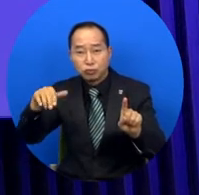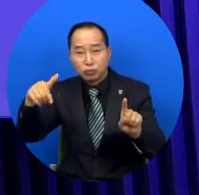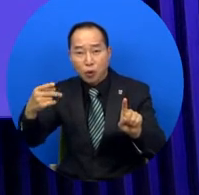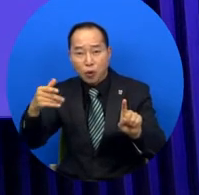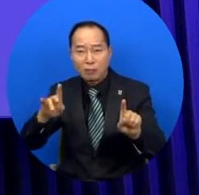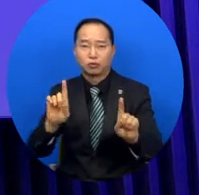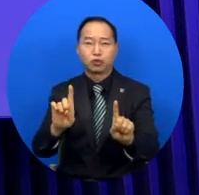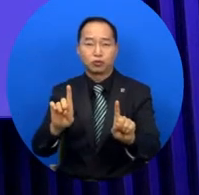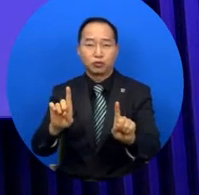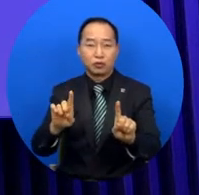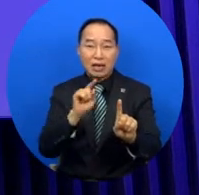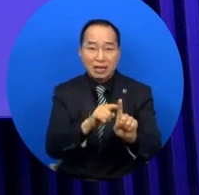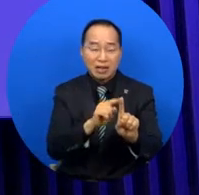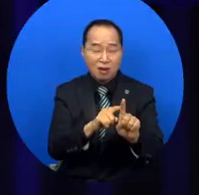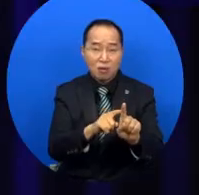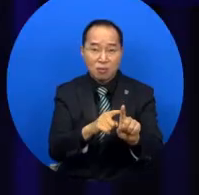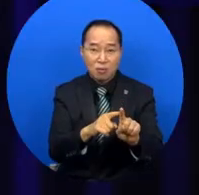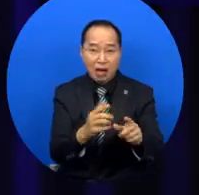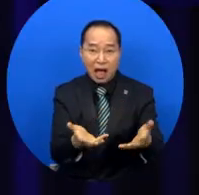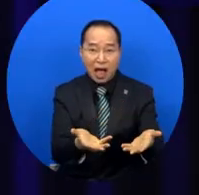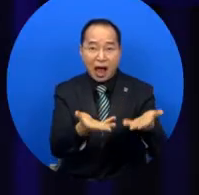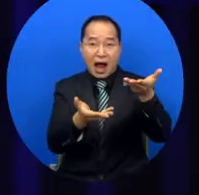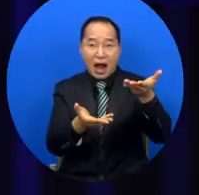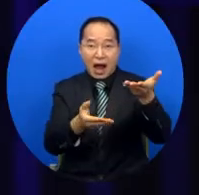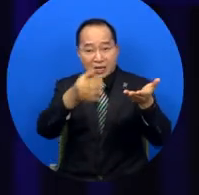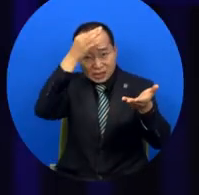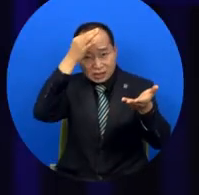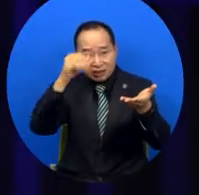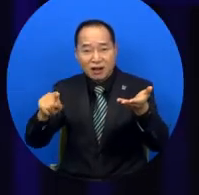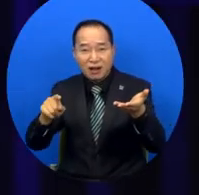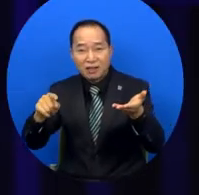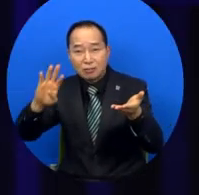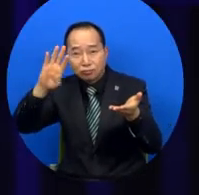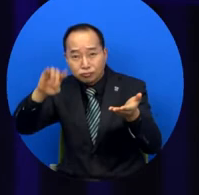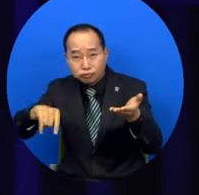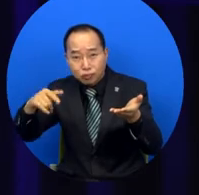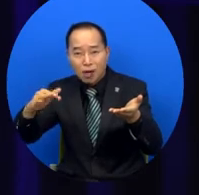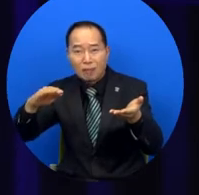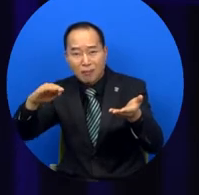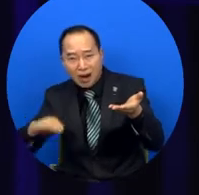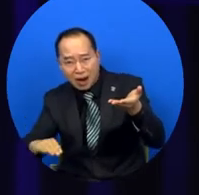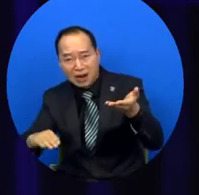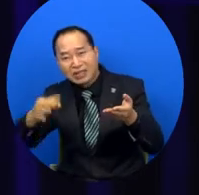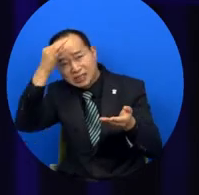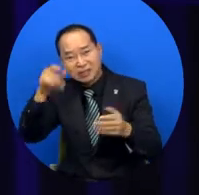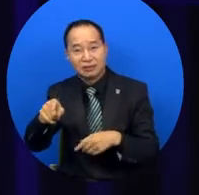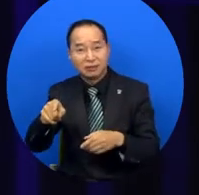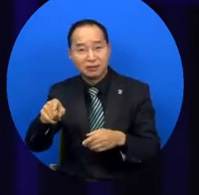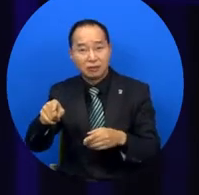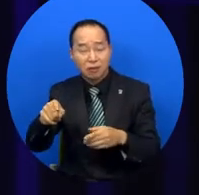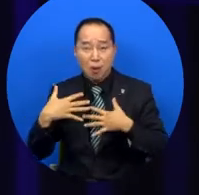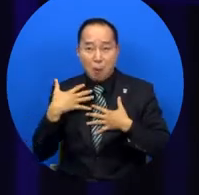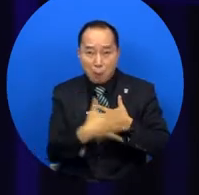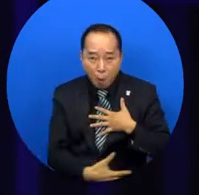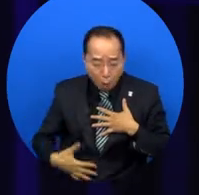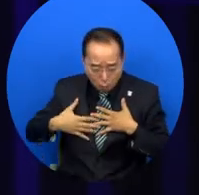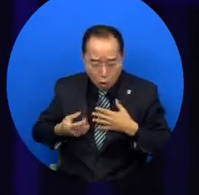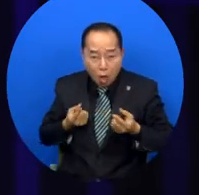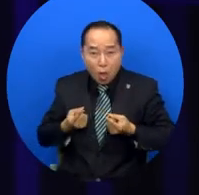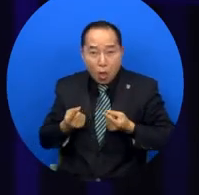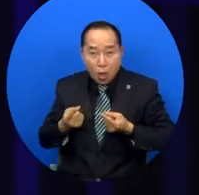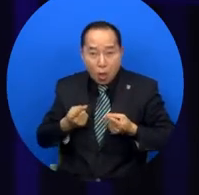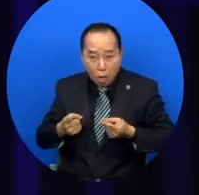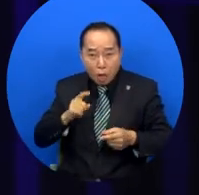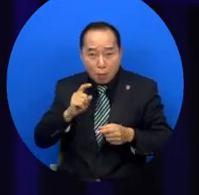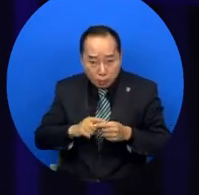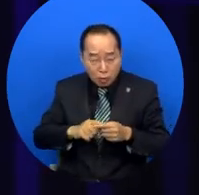상반되는 작용을 길항작용이라고 해요. 그래서 그렇게 왜 그렇게 하느냐. 그 두 놈들이 이렇게 하는 이유가